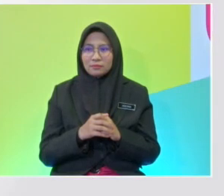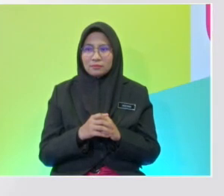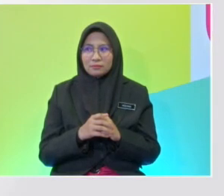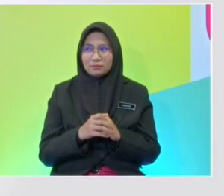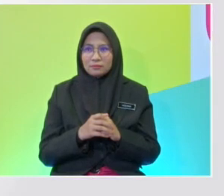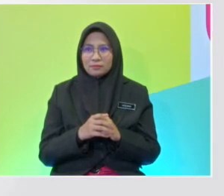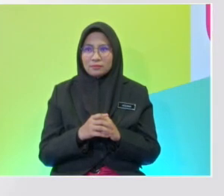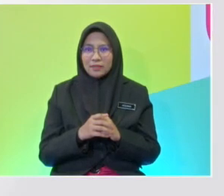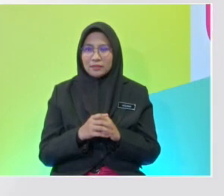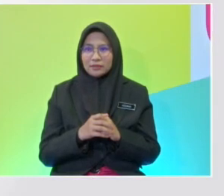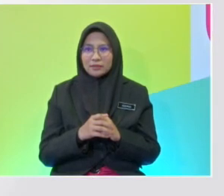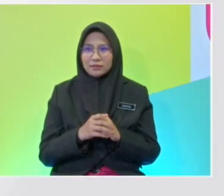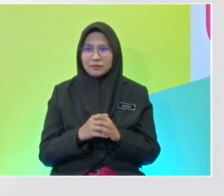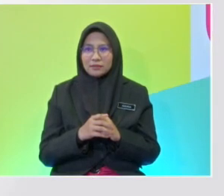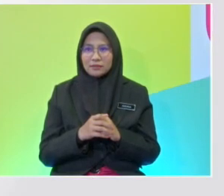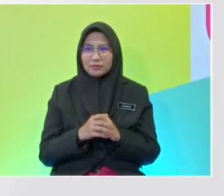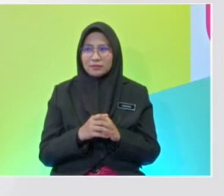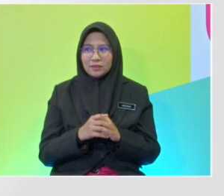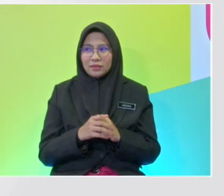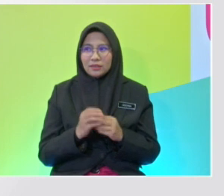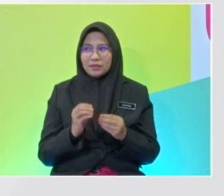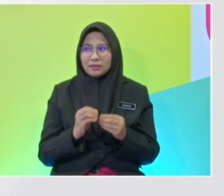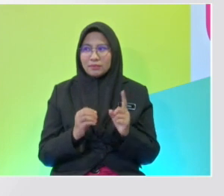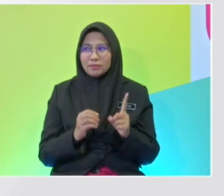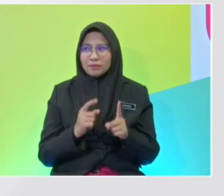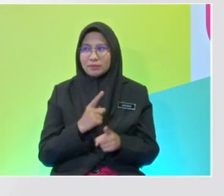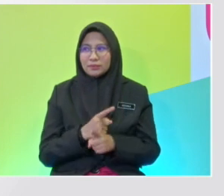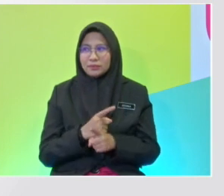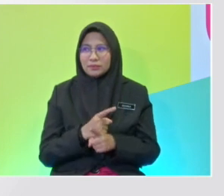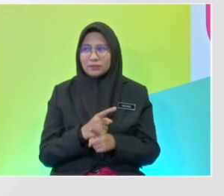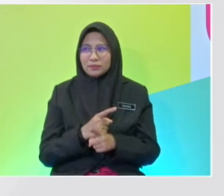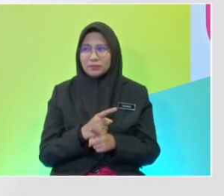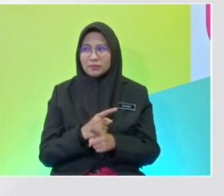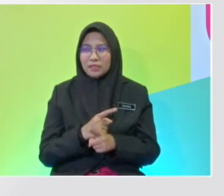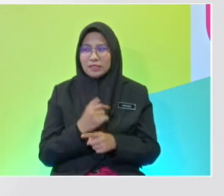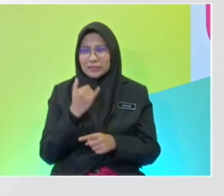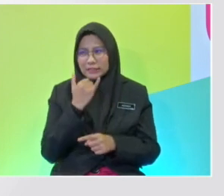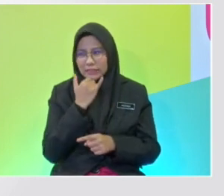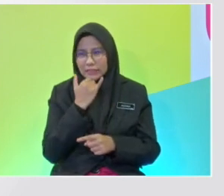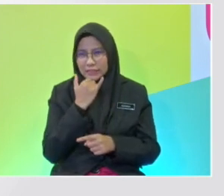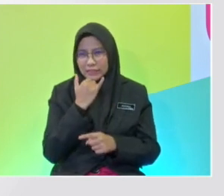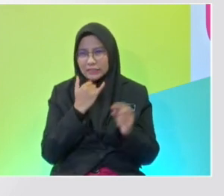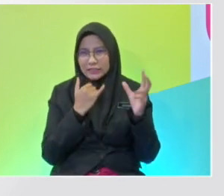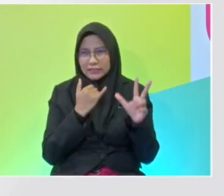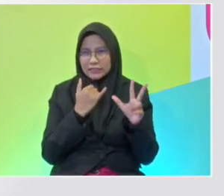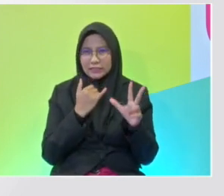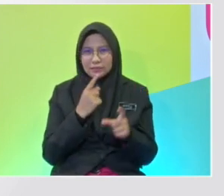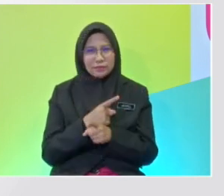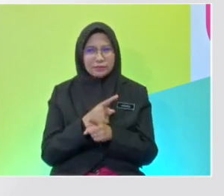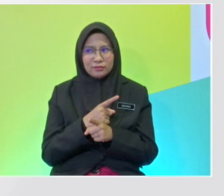yang pertama itu betul yang kedua itu salah yang ketika memasukkan teks itu